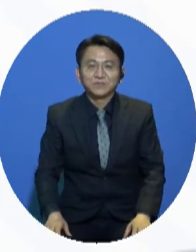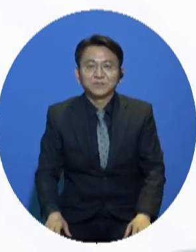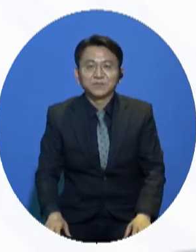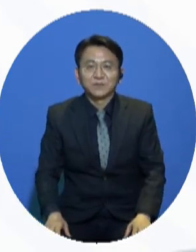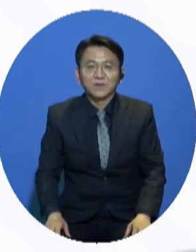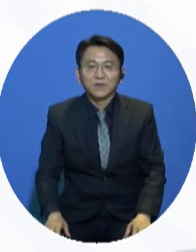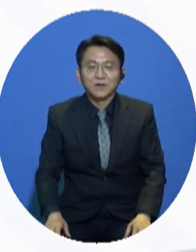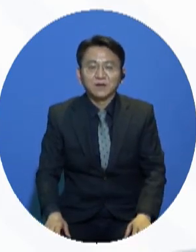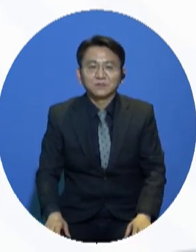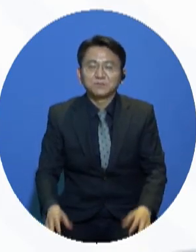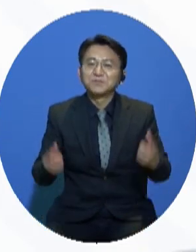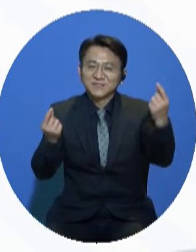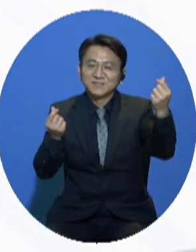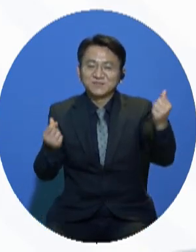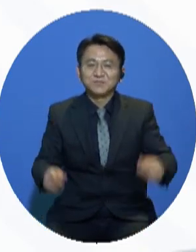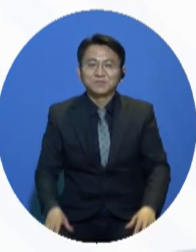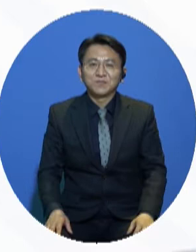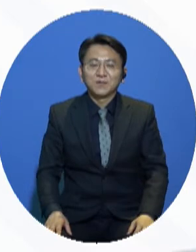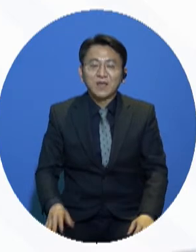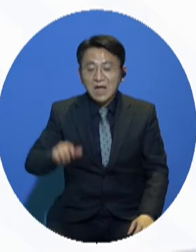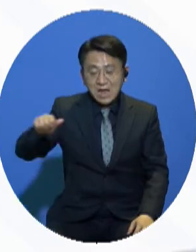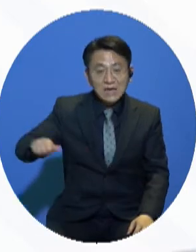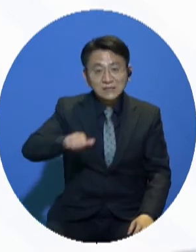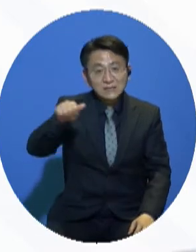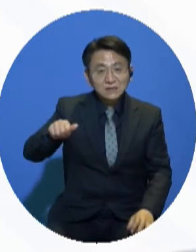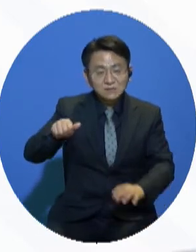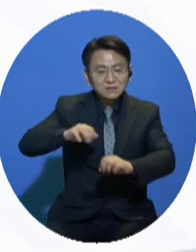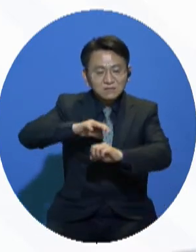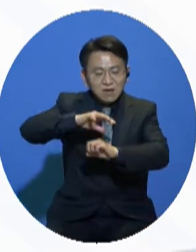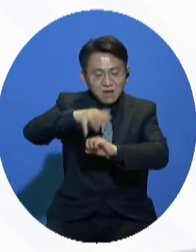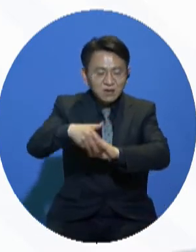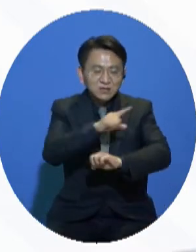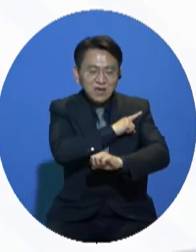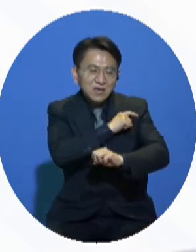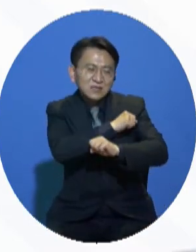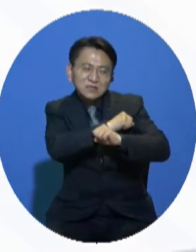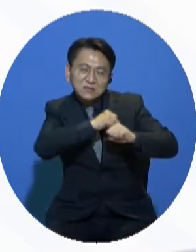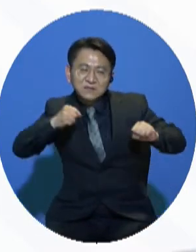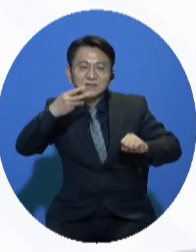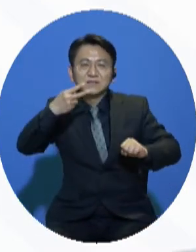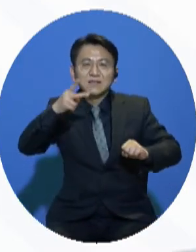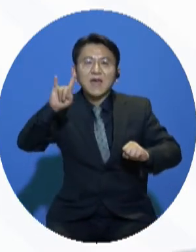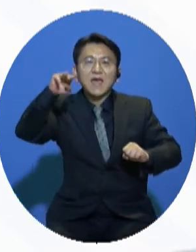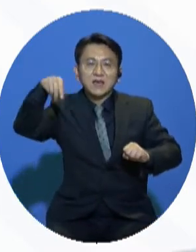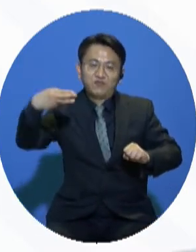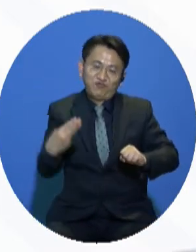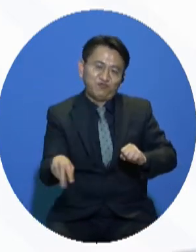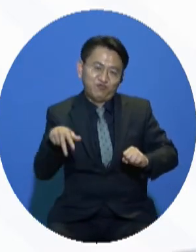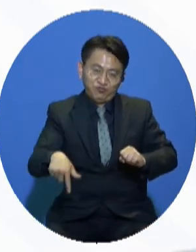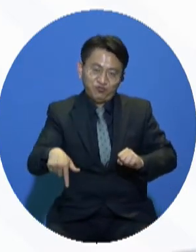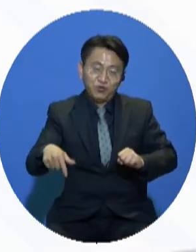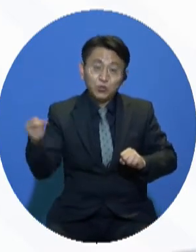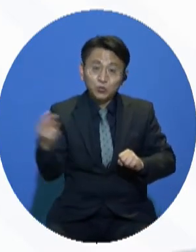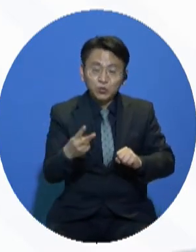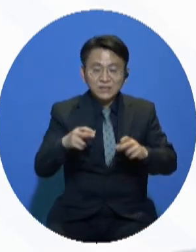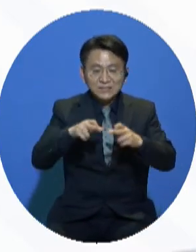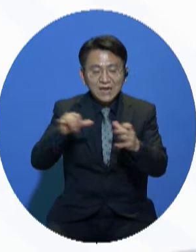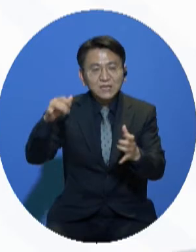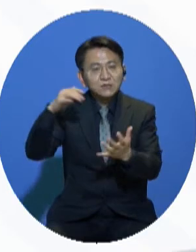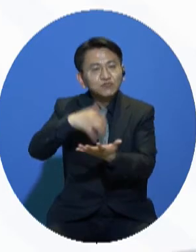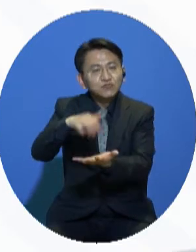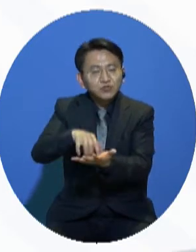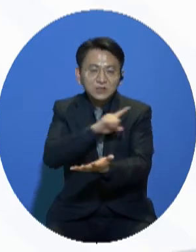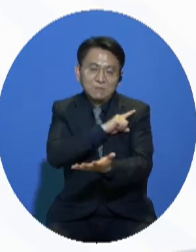갖고 있습니다. 저희도 비슷한데요. 아시아는 세계에서 최대 지역, 대륙이라는 점 잘 아실 것이며 또 장애 우